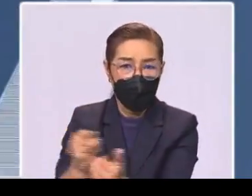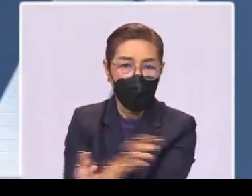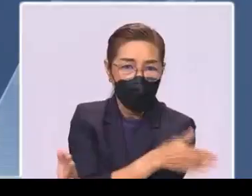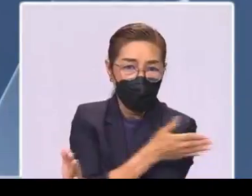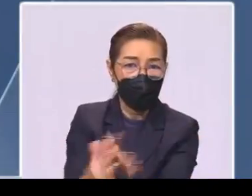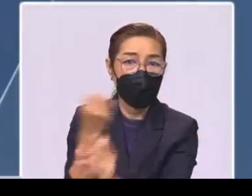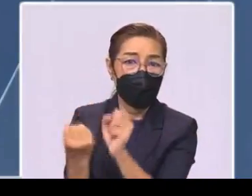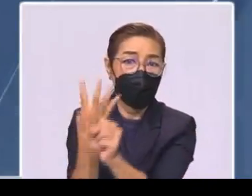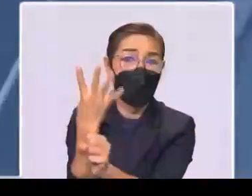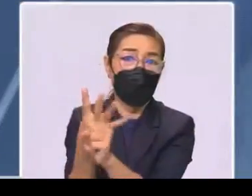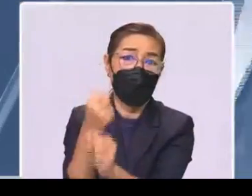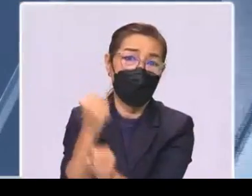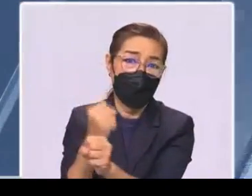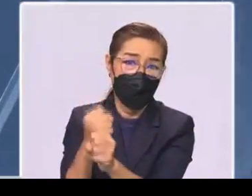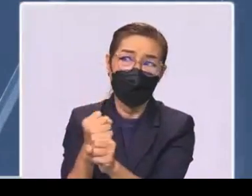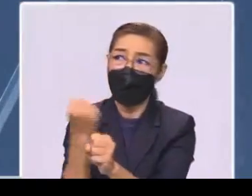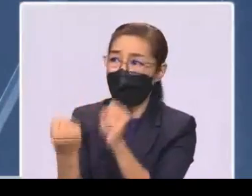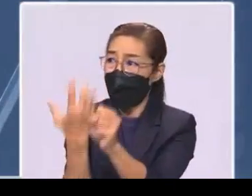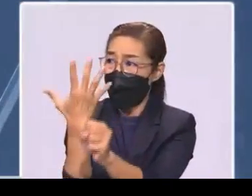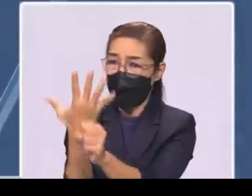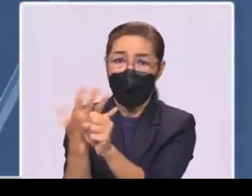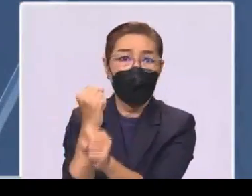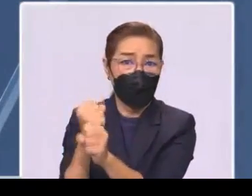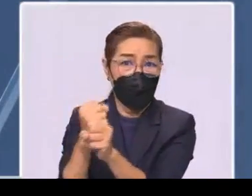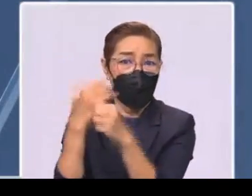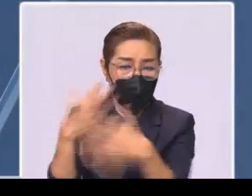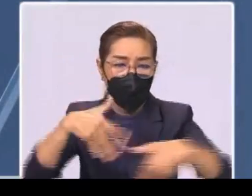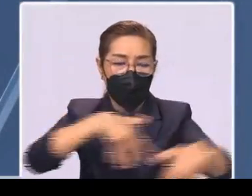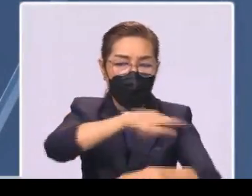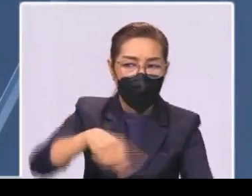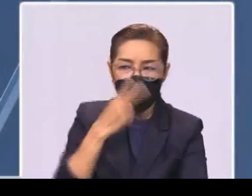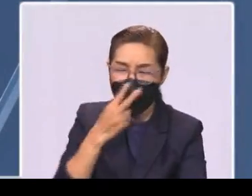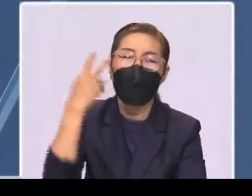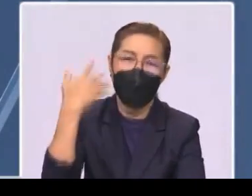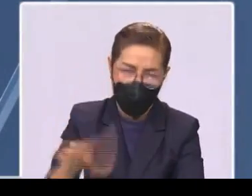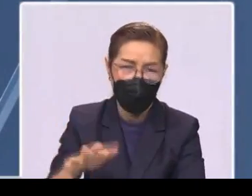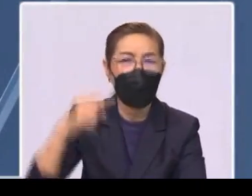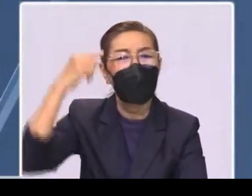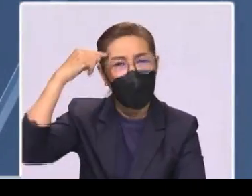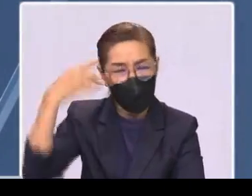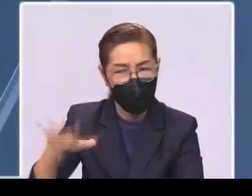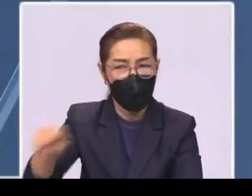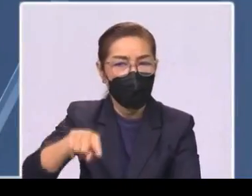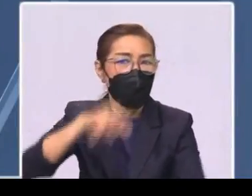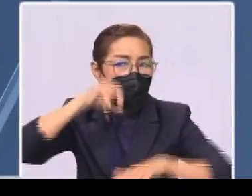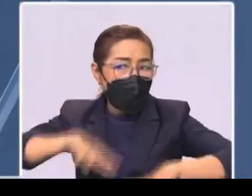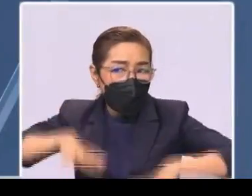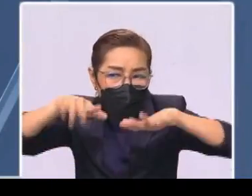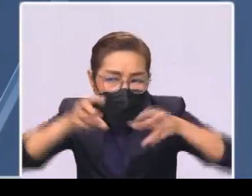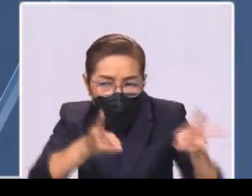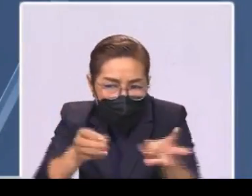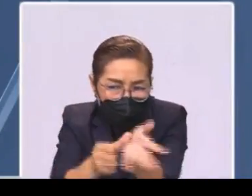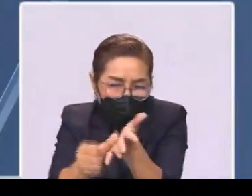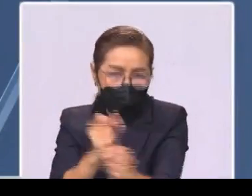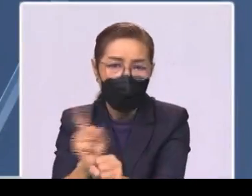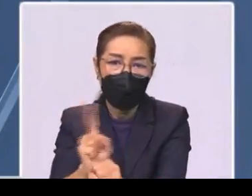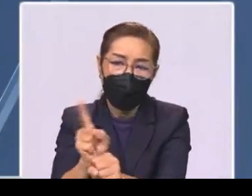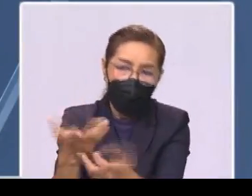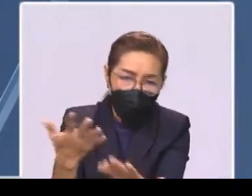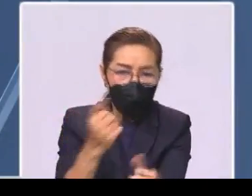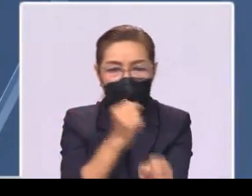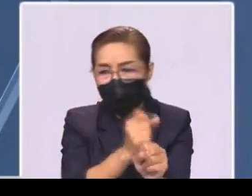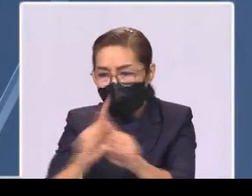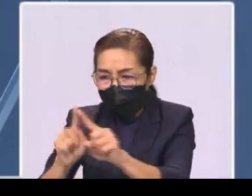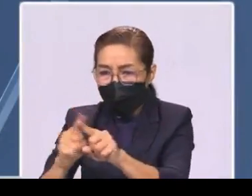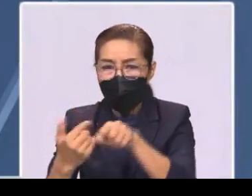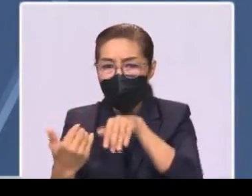มือมา 4ปีกว่าแล้ว 5ปีกว่าแล้วค่ะนะครับประชาชนได้เห็นแล้วนะครับน้ำท่วมแก้ยังไงเอ่อนู่นนี่นั่น